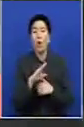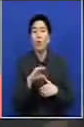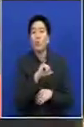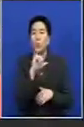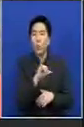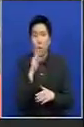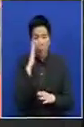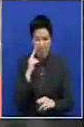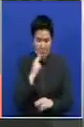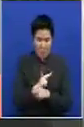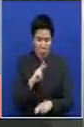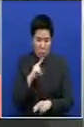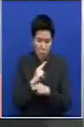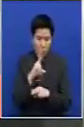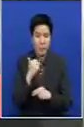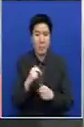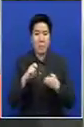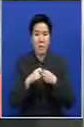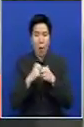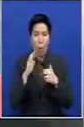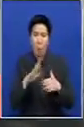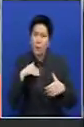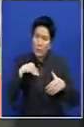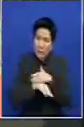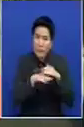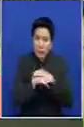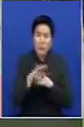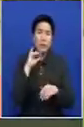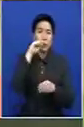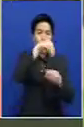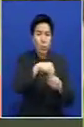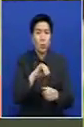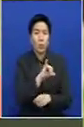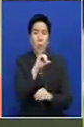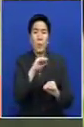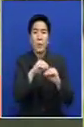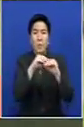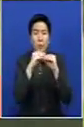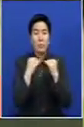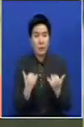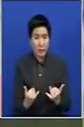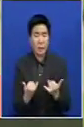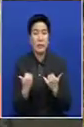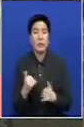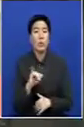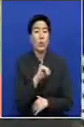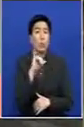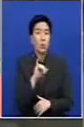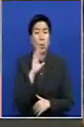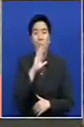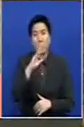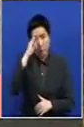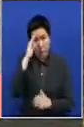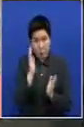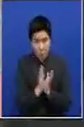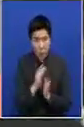มาเป็น2หรือว่า3เท่าถ้าหากวิกฤตผู้อพยพในปัจจุบันยังคงยืดเยื้อต่อไปในปีหน้าโดยยูโรโพลและตำรวจใน